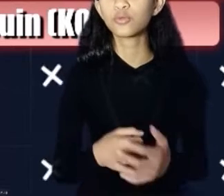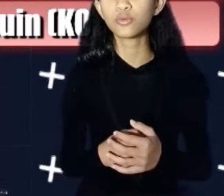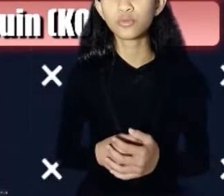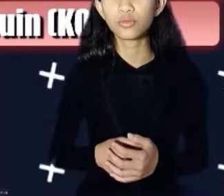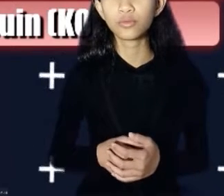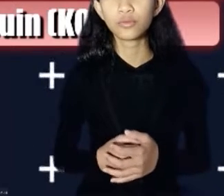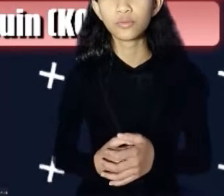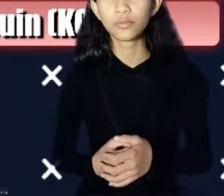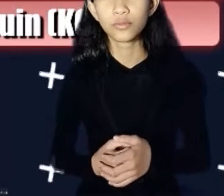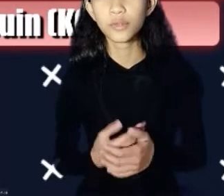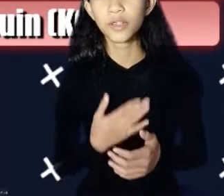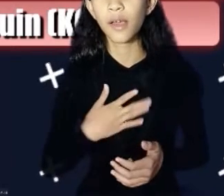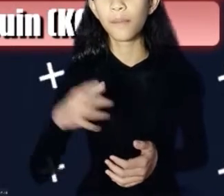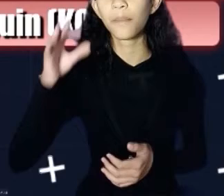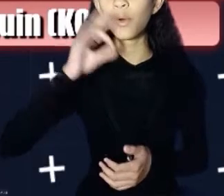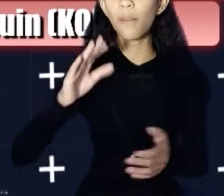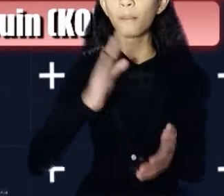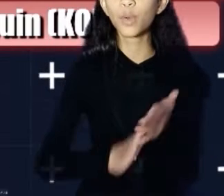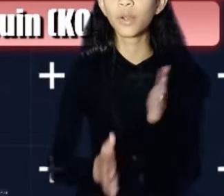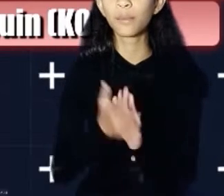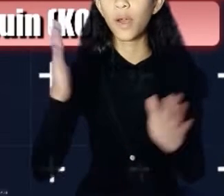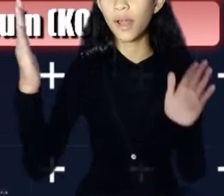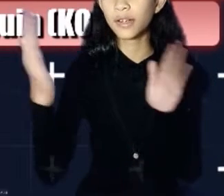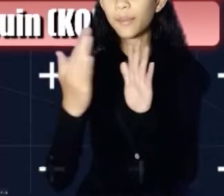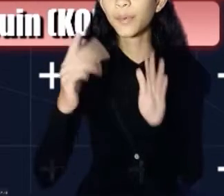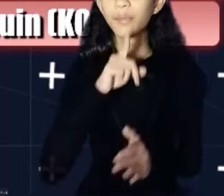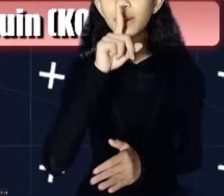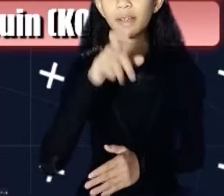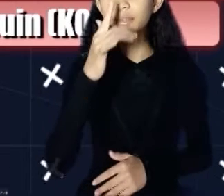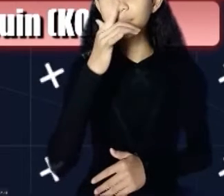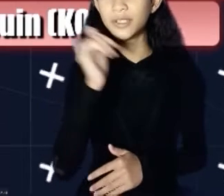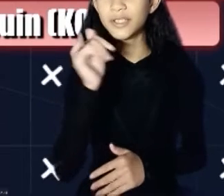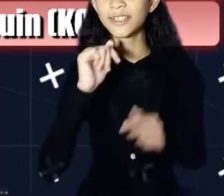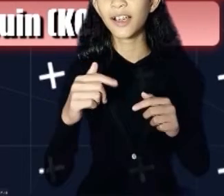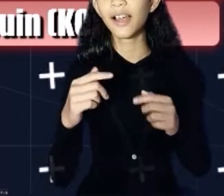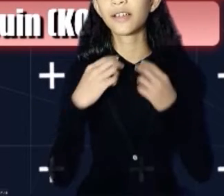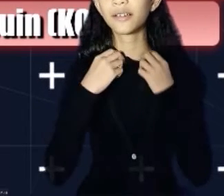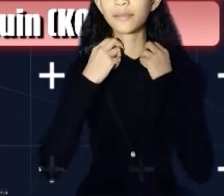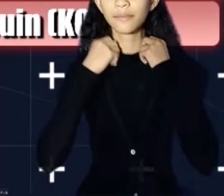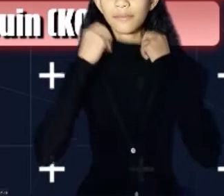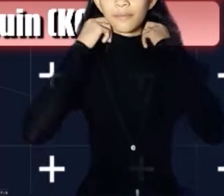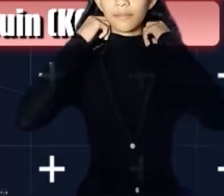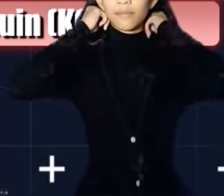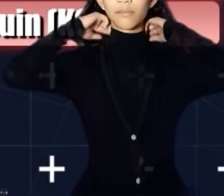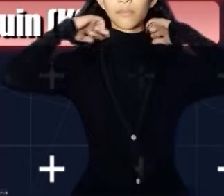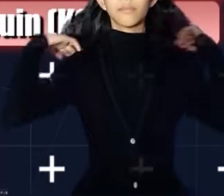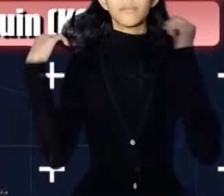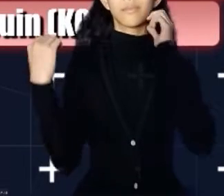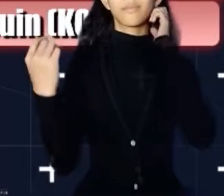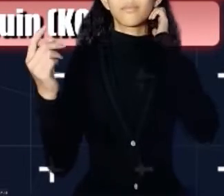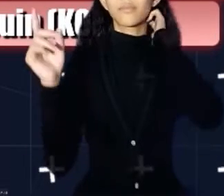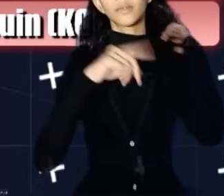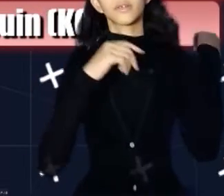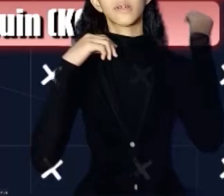baru pernah menghadapi jenis pertanyaan seperti ini karena bertanya dari Amerika hal atau